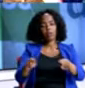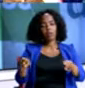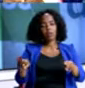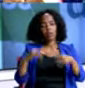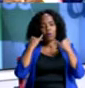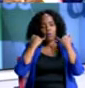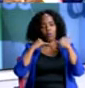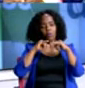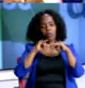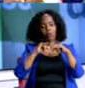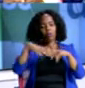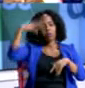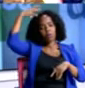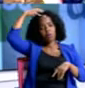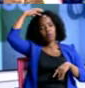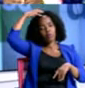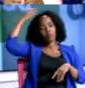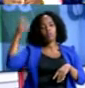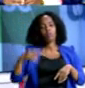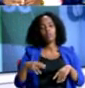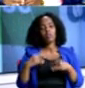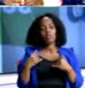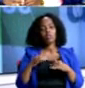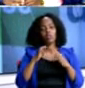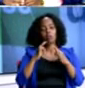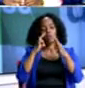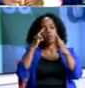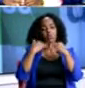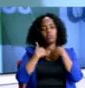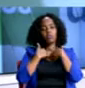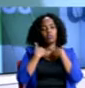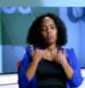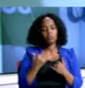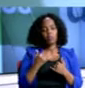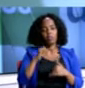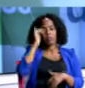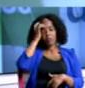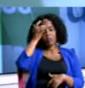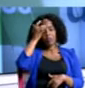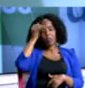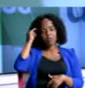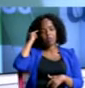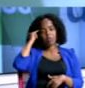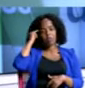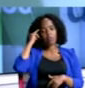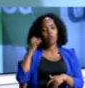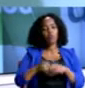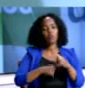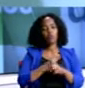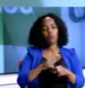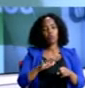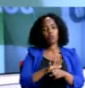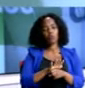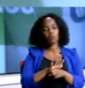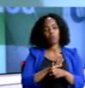ode fannoni karamotumatini darbijurutti dibeen kun dibo yaddesa adunya gutu